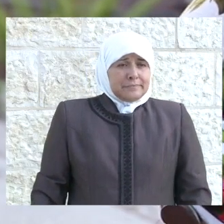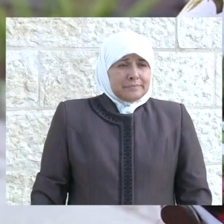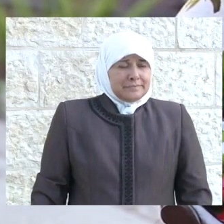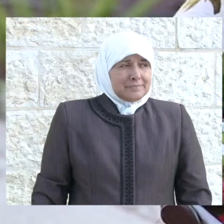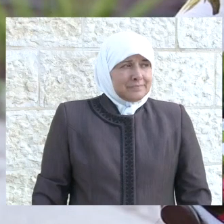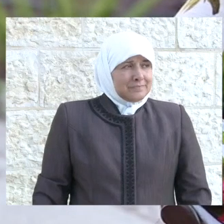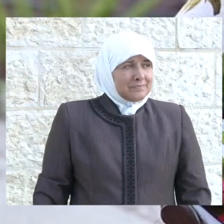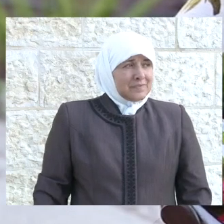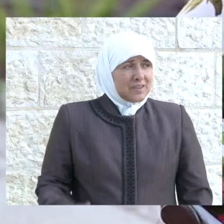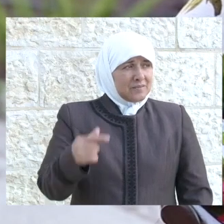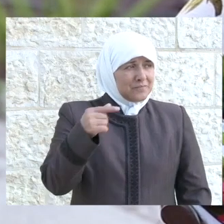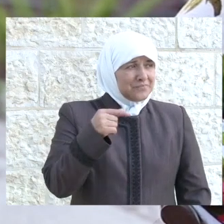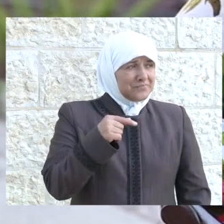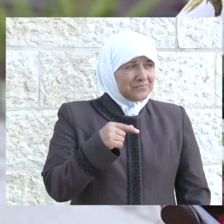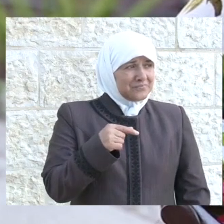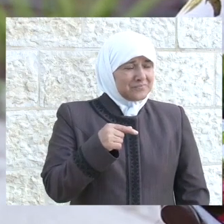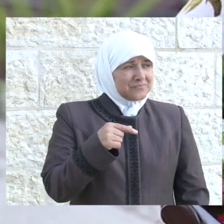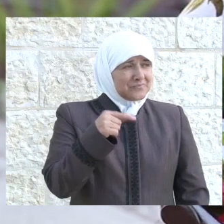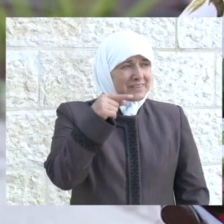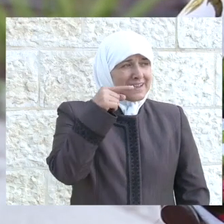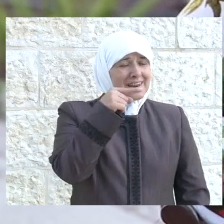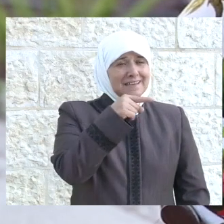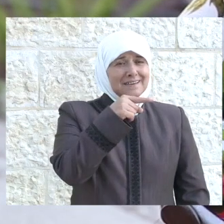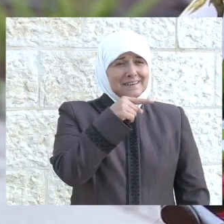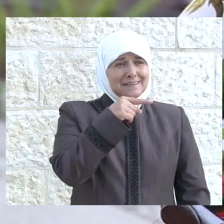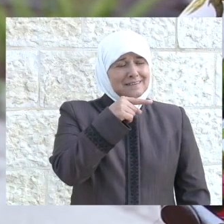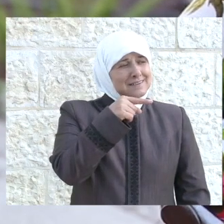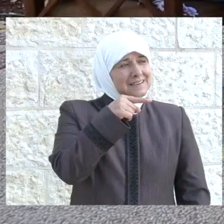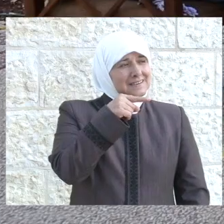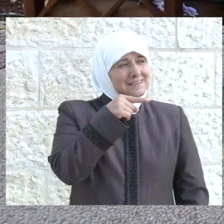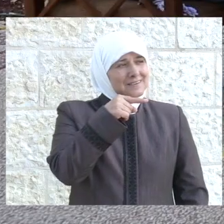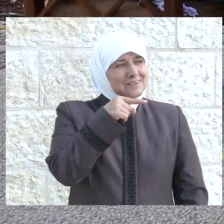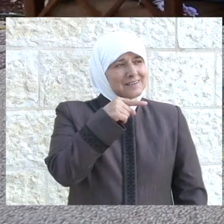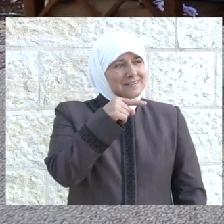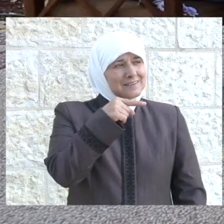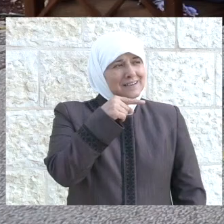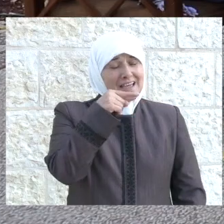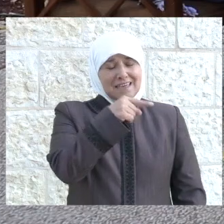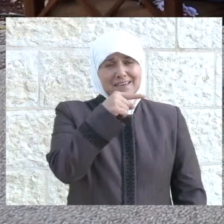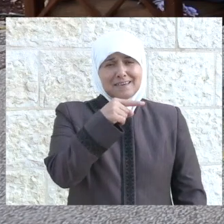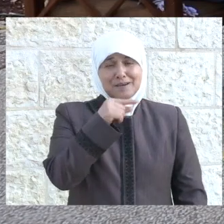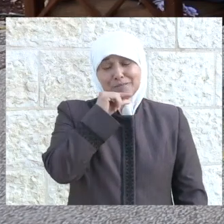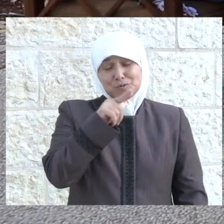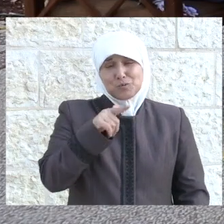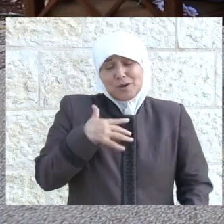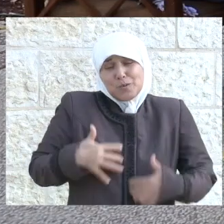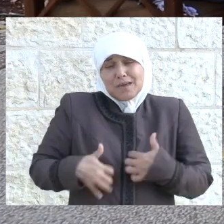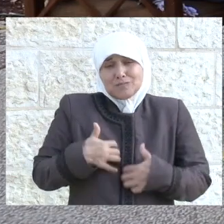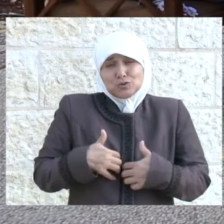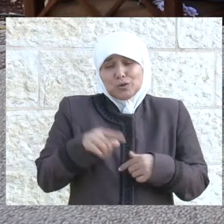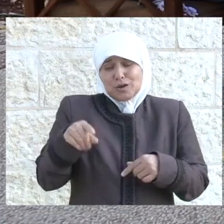يعني بشعر إنه شخص ذوي إعاقة بقدر حدا شخص ذوي إعاقة زيه يساعده ويدعمه حتى